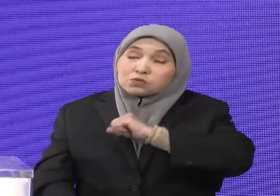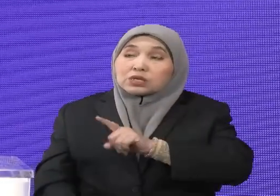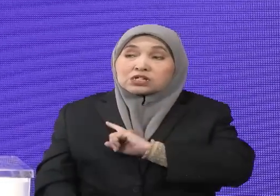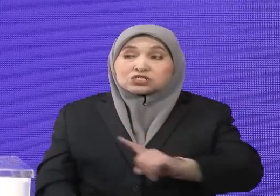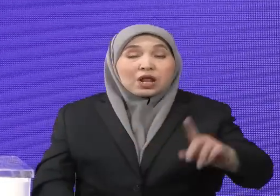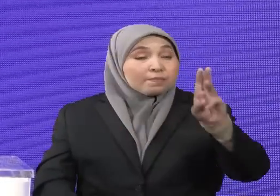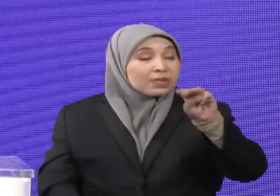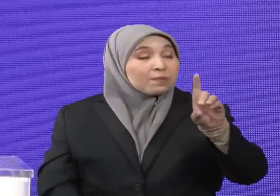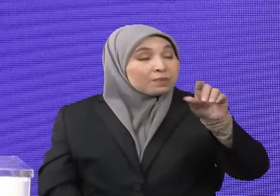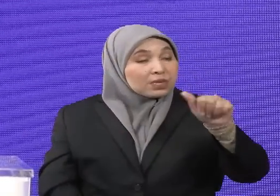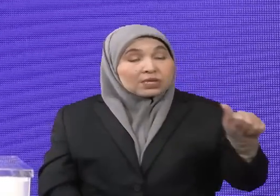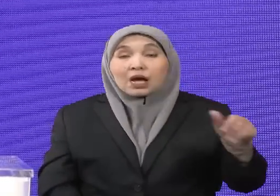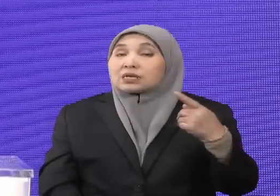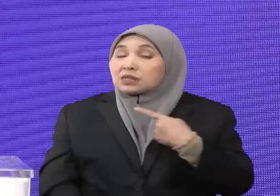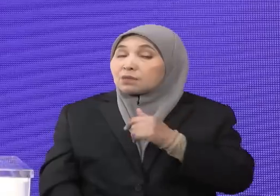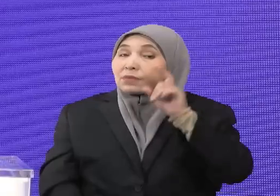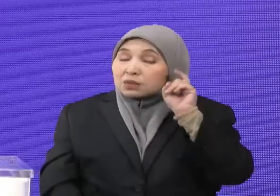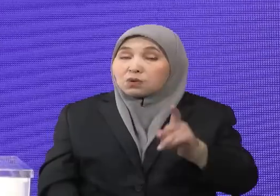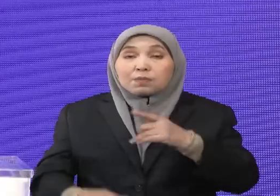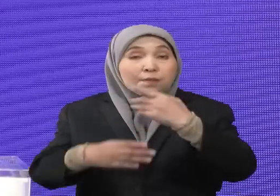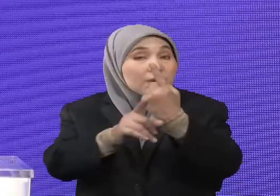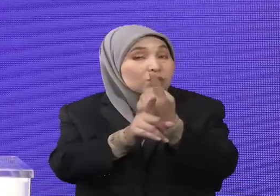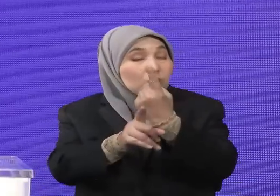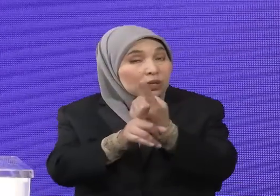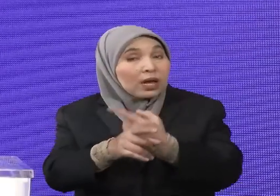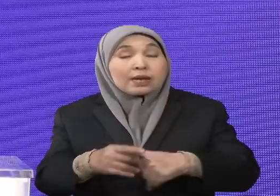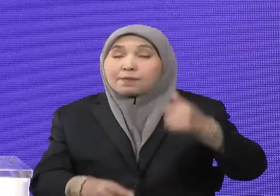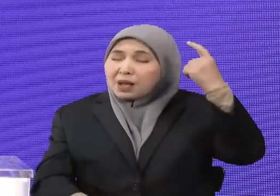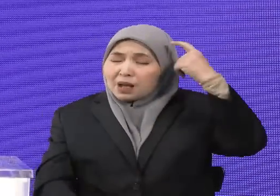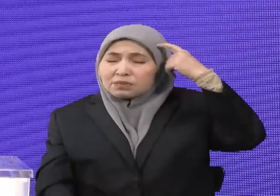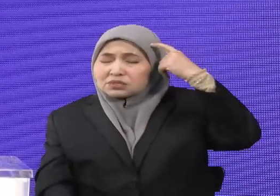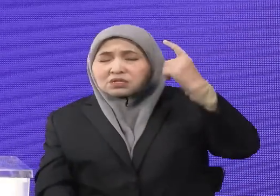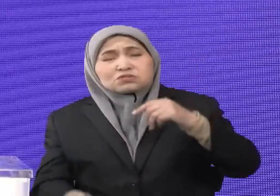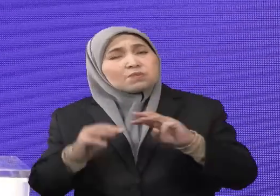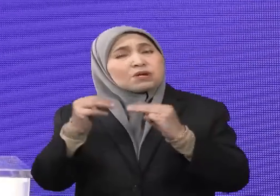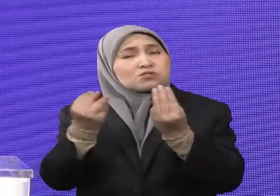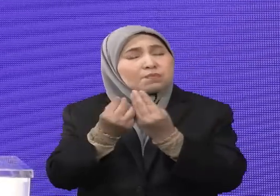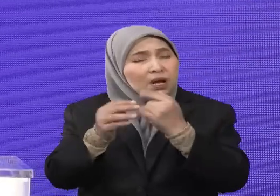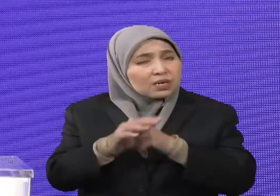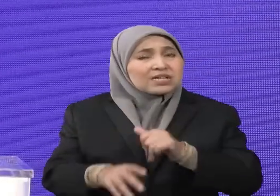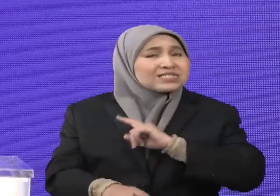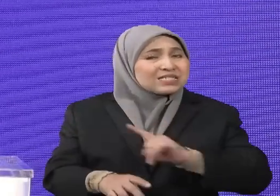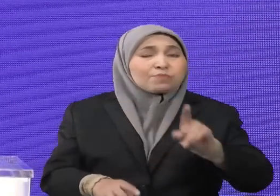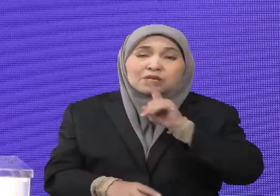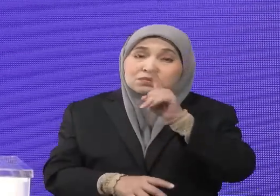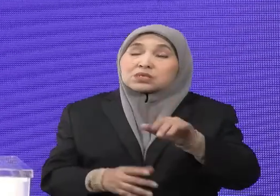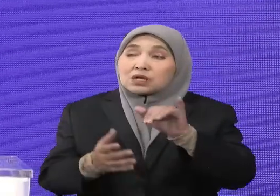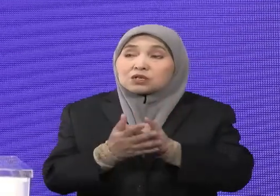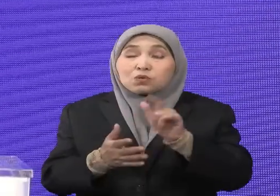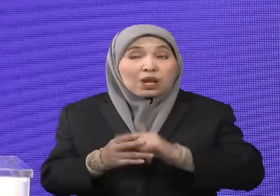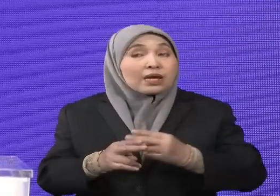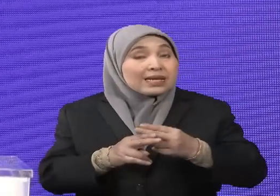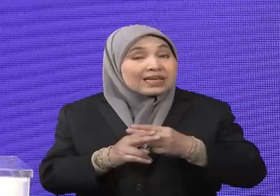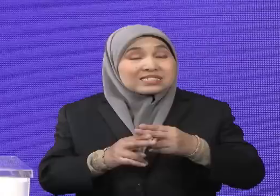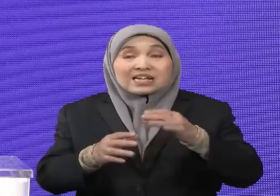di media dan kita perlu juga untuk membetulkan kembali persepsi masyarakat terhadap Islam yang sebenarnya ya Jadi itulah ringkasan